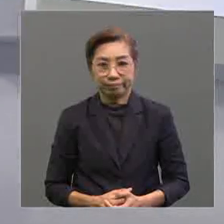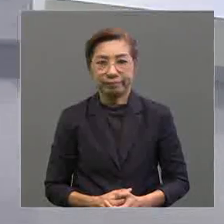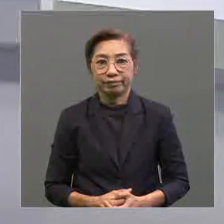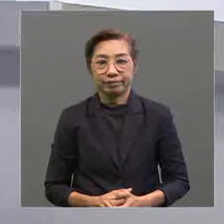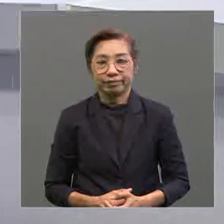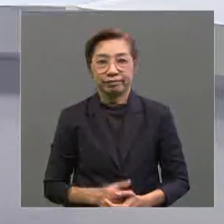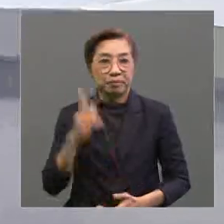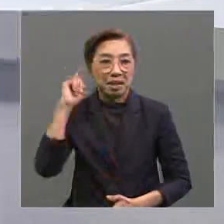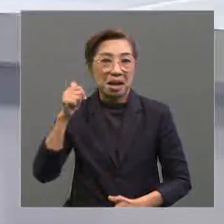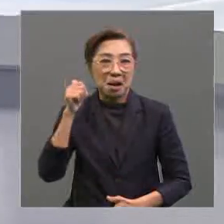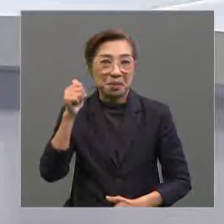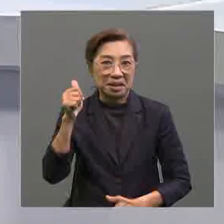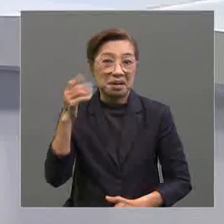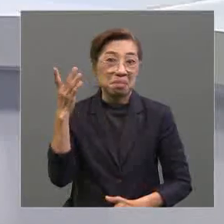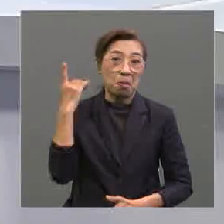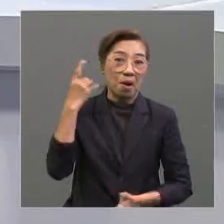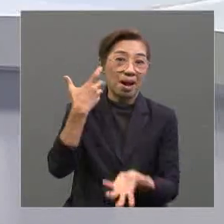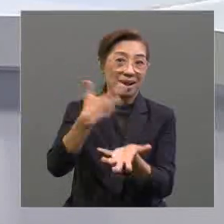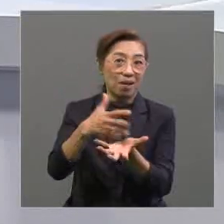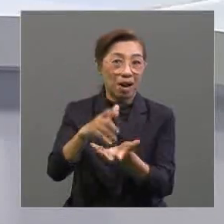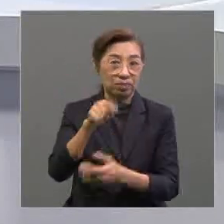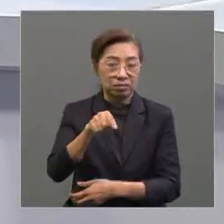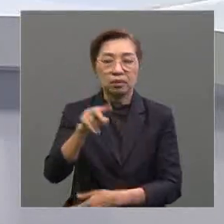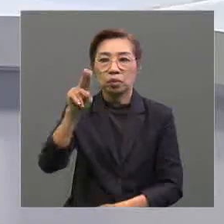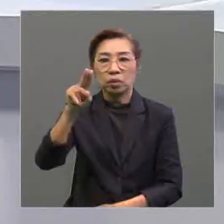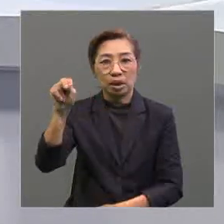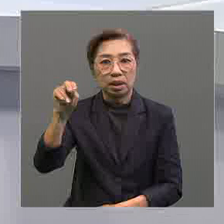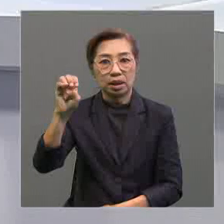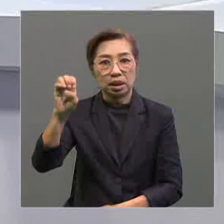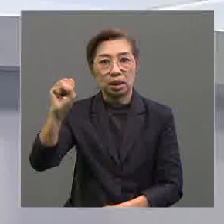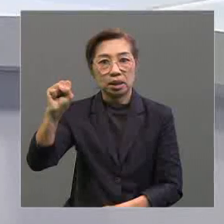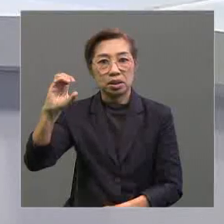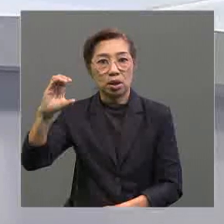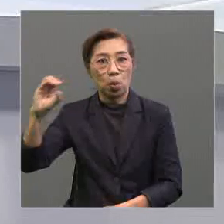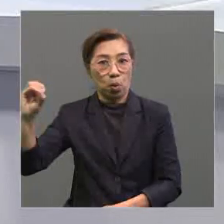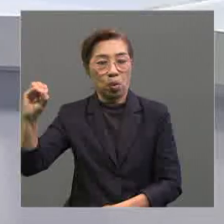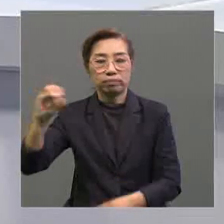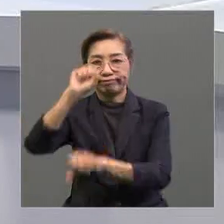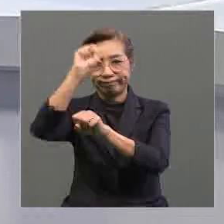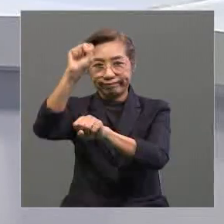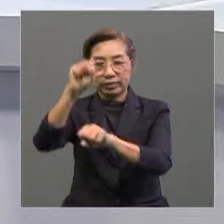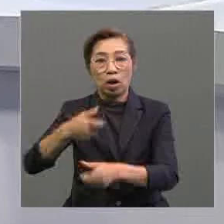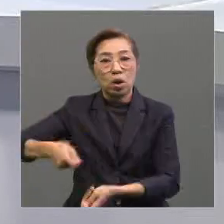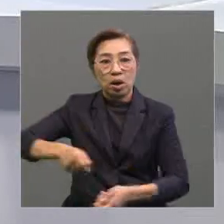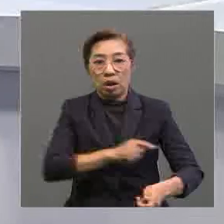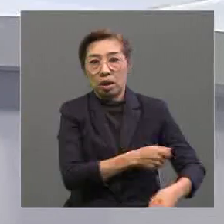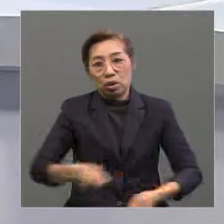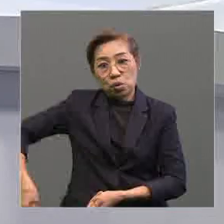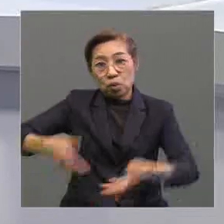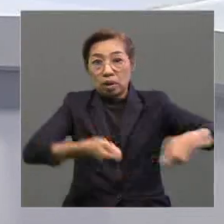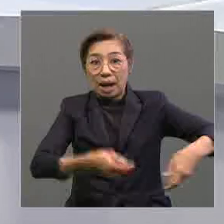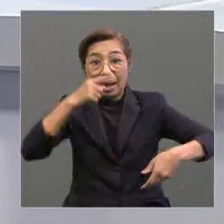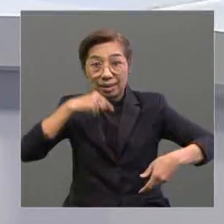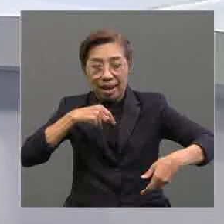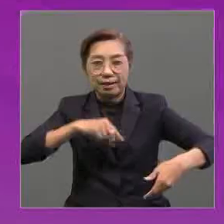รับทราบข่าวดีกันมาตั้งแต่เมื่อวานนี้นะคะหลังจากที่ทางยูเนสโกประกาศขึ้นทะเบียนสงกรานต์ในประเทศไทยสงกรานต์ in Thailandนะคะ